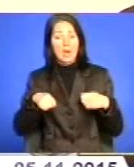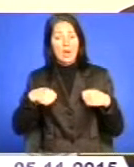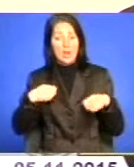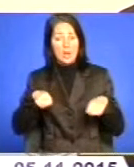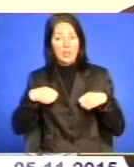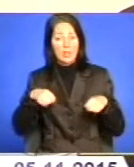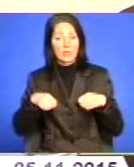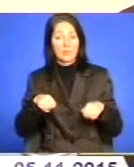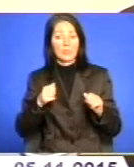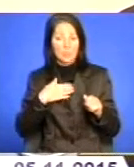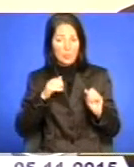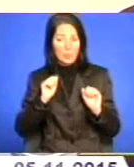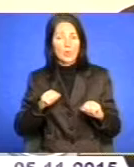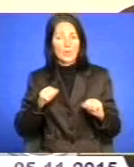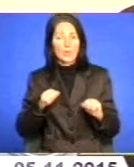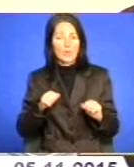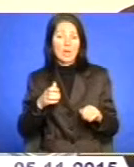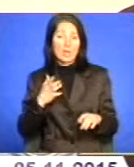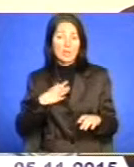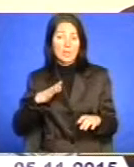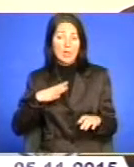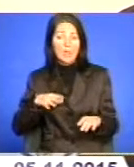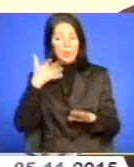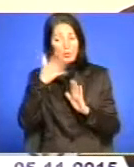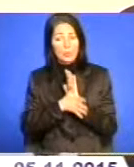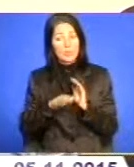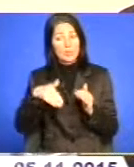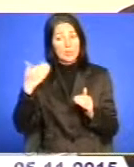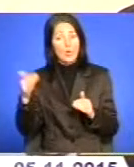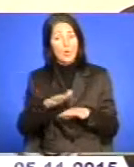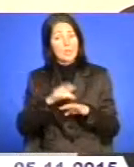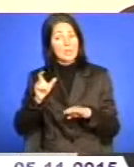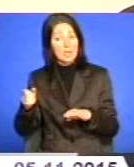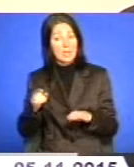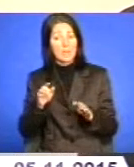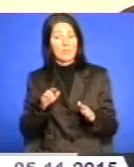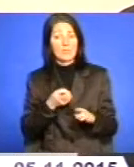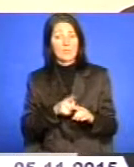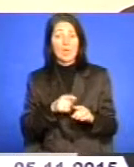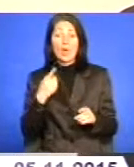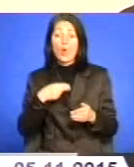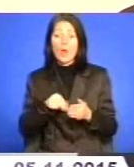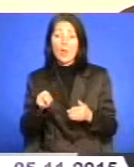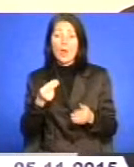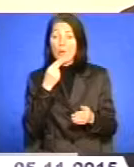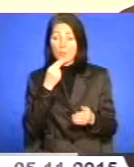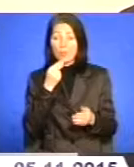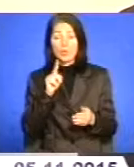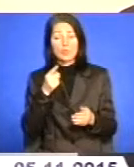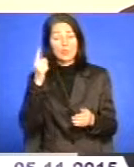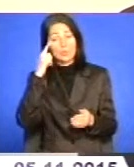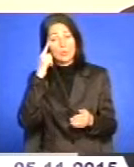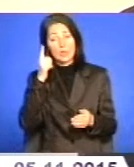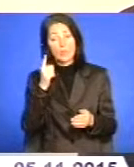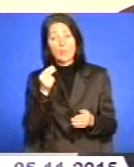чекаємо і розуміння з боку населення міста, яке купляє продукти, яке чомусь думає, що вони